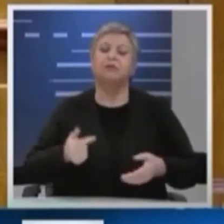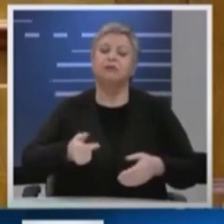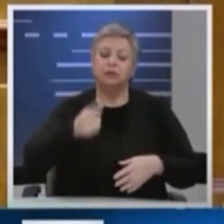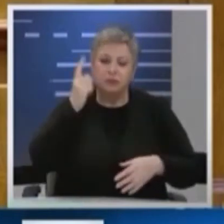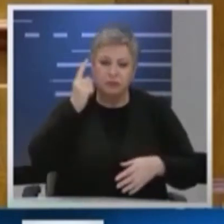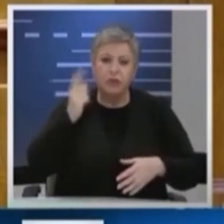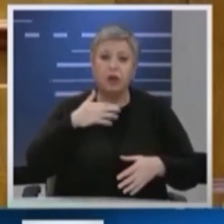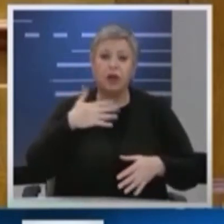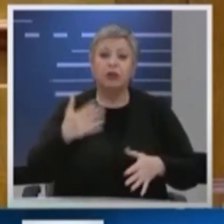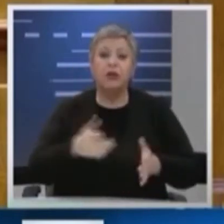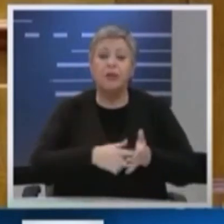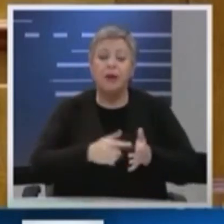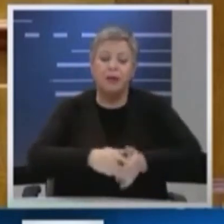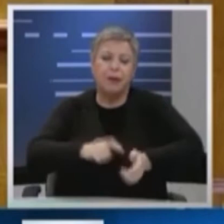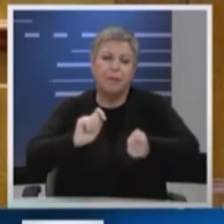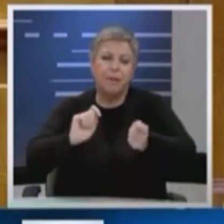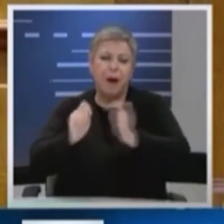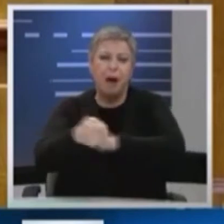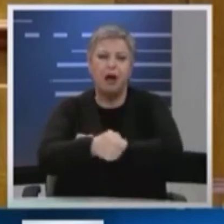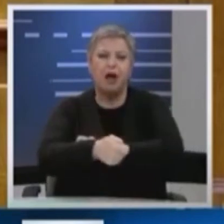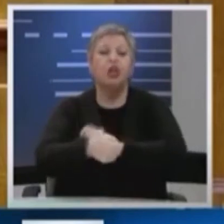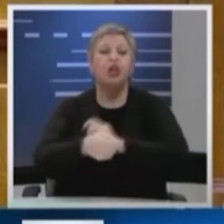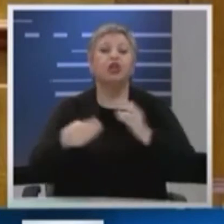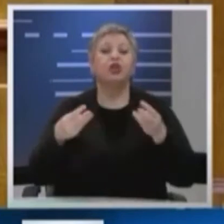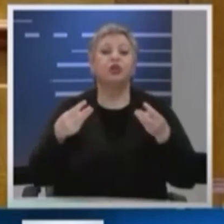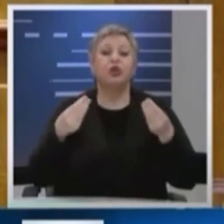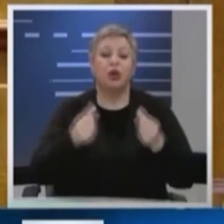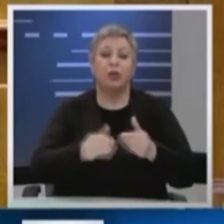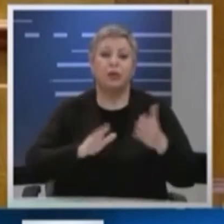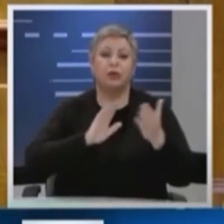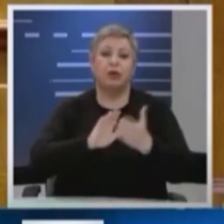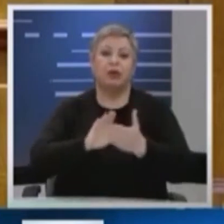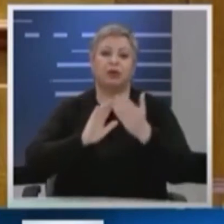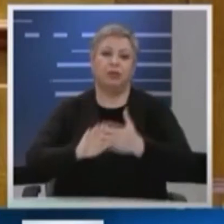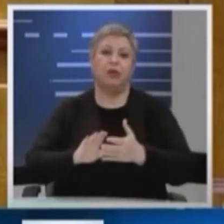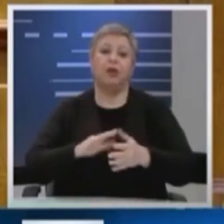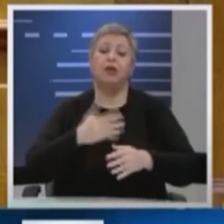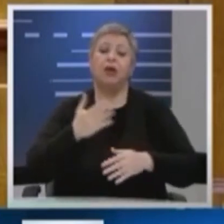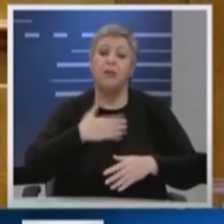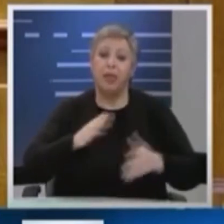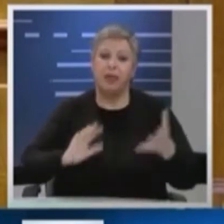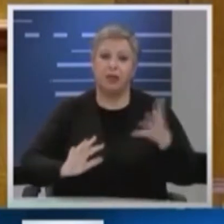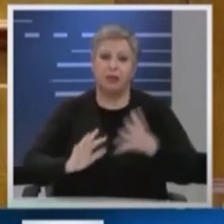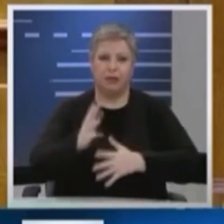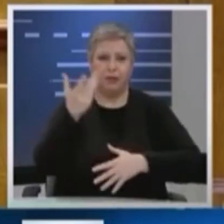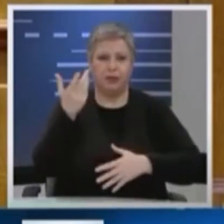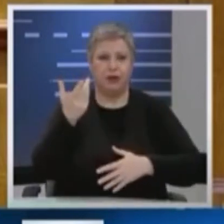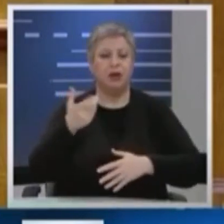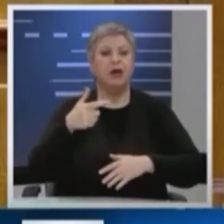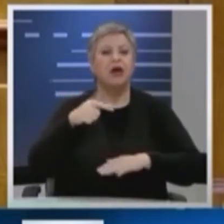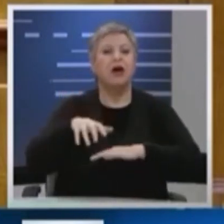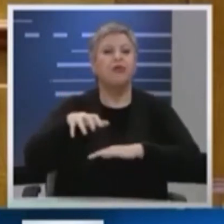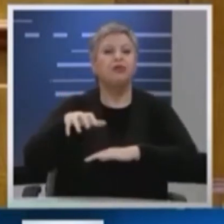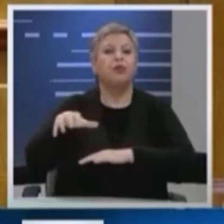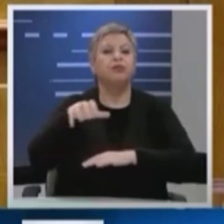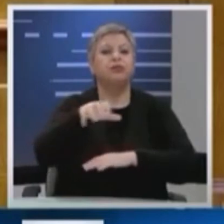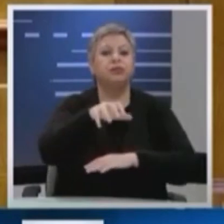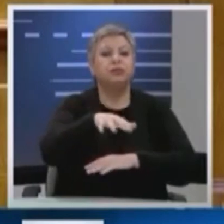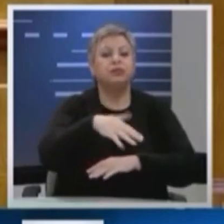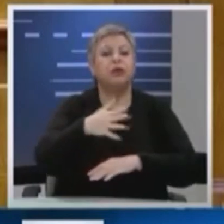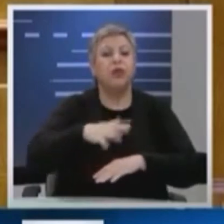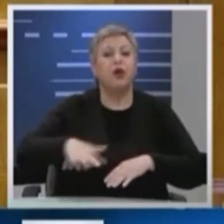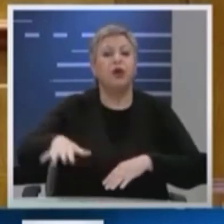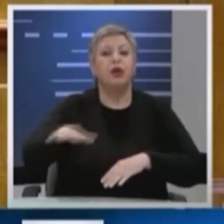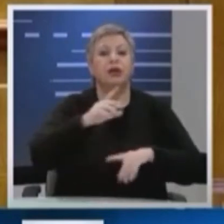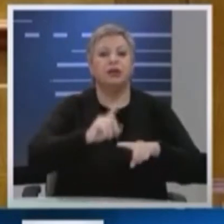αντίληψη και στρατηγική για την ανάπτυξη. Χρειάζεται οι περιφέρειες της χώρας να αποκτήσουν ονοματεπώνυμο που